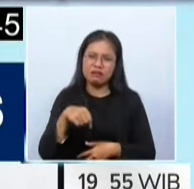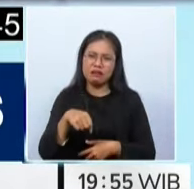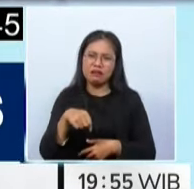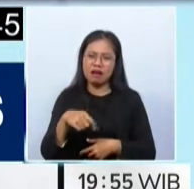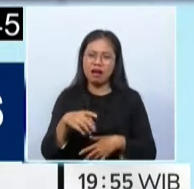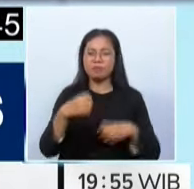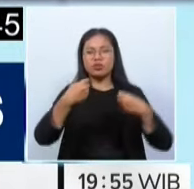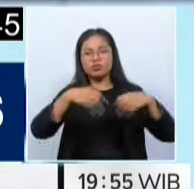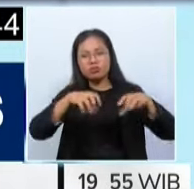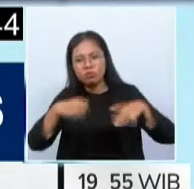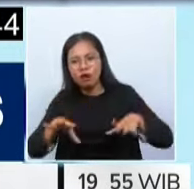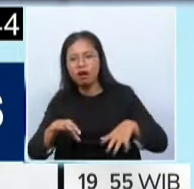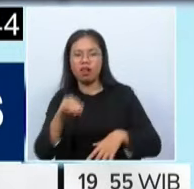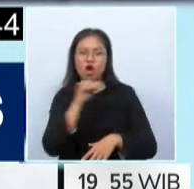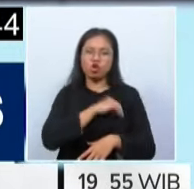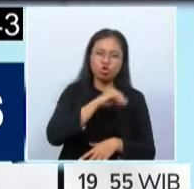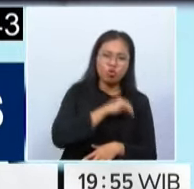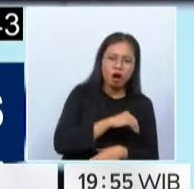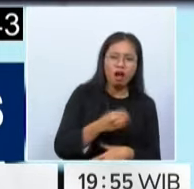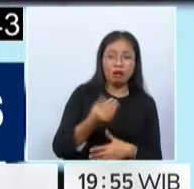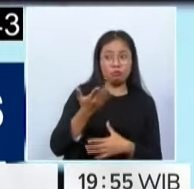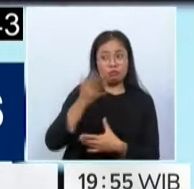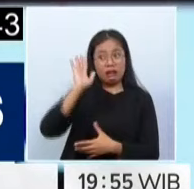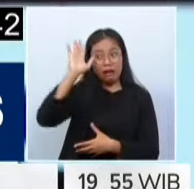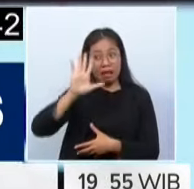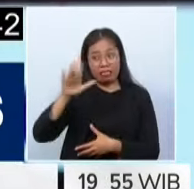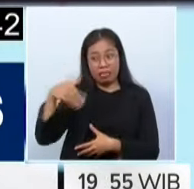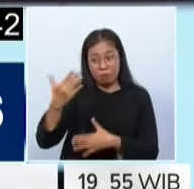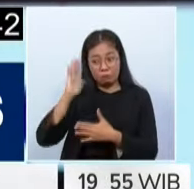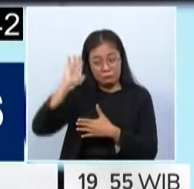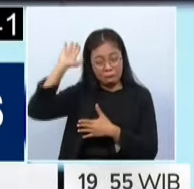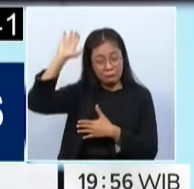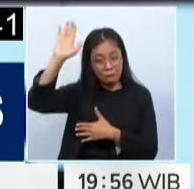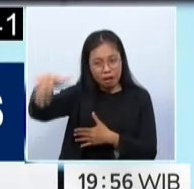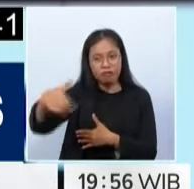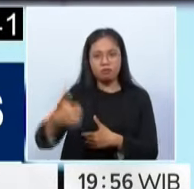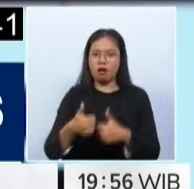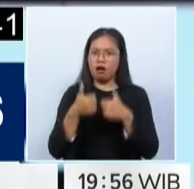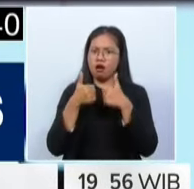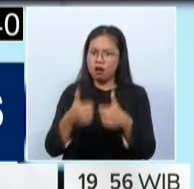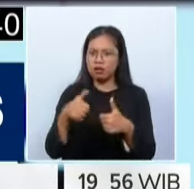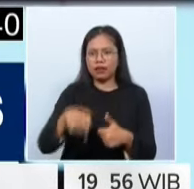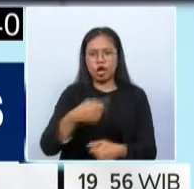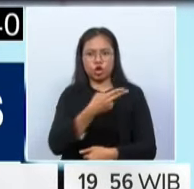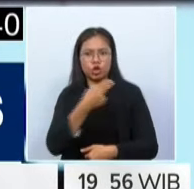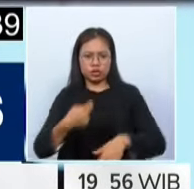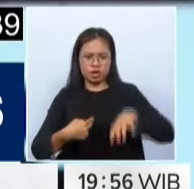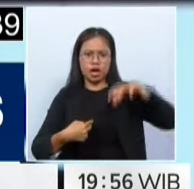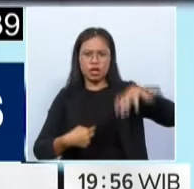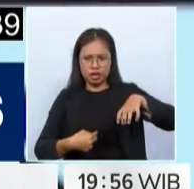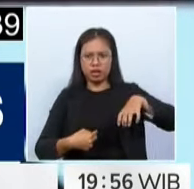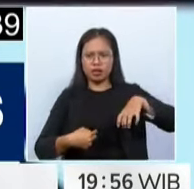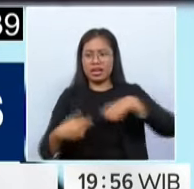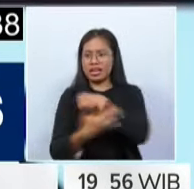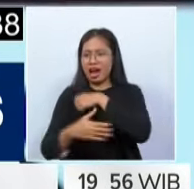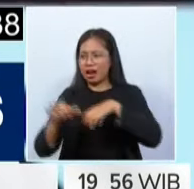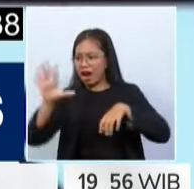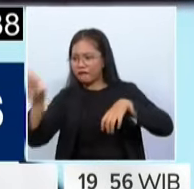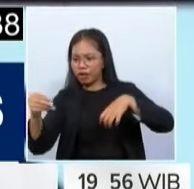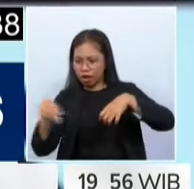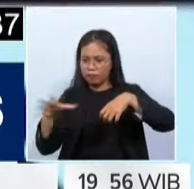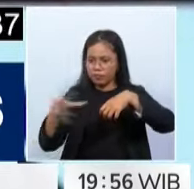perdagangan mungkin 5 tahun berturut-turut kita sekarang jadi panutan jadi leadership